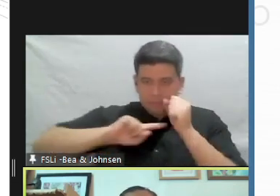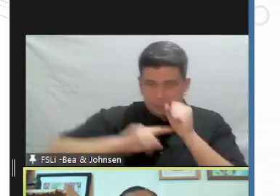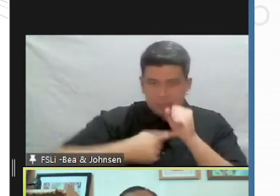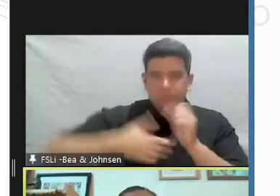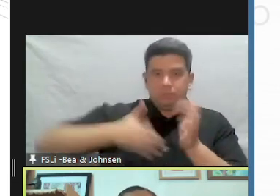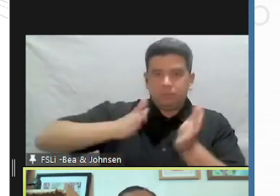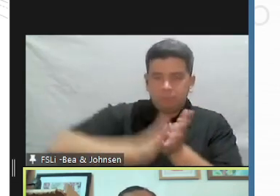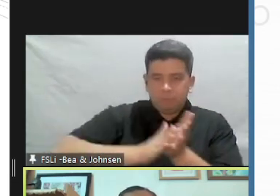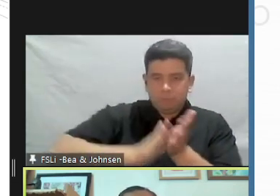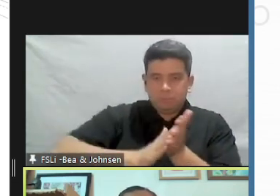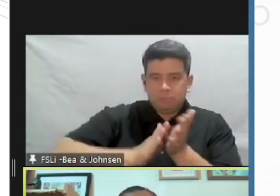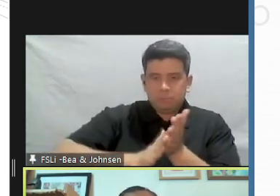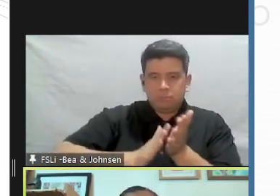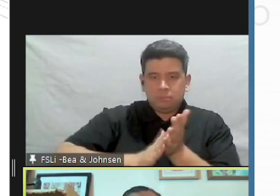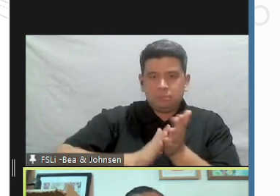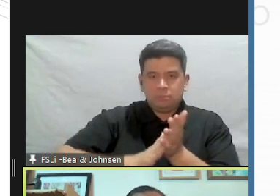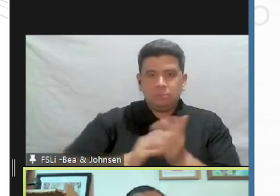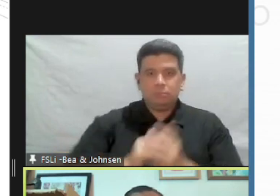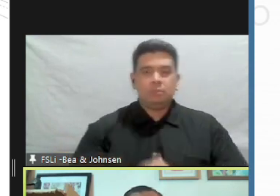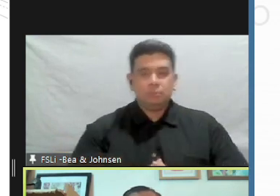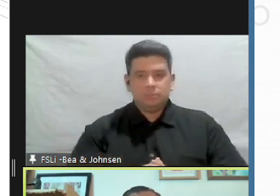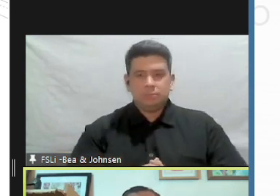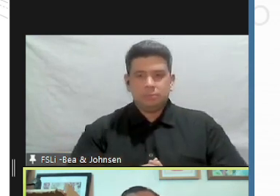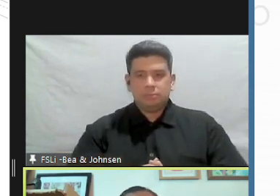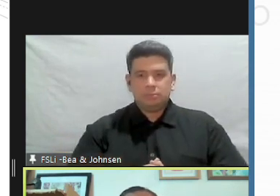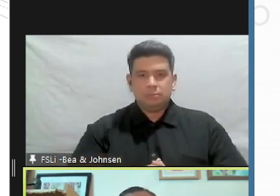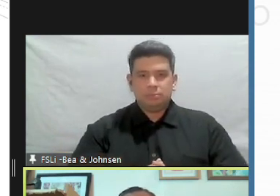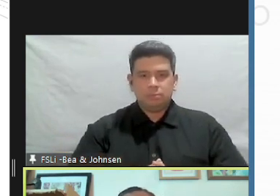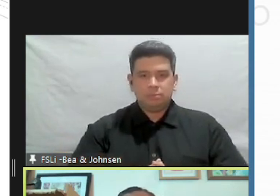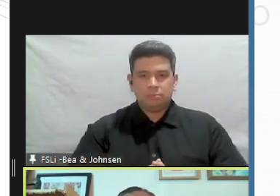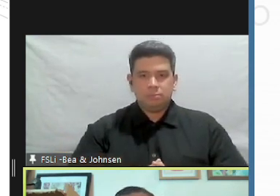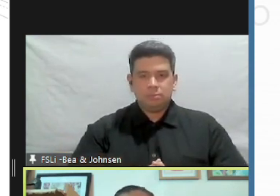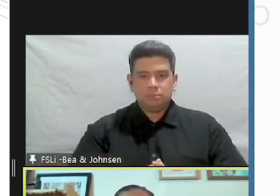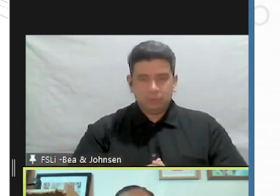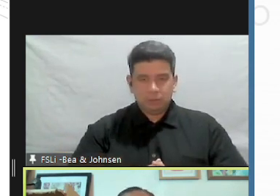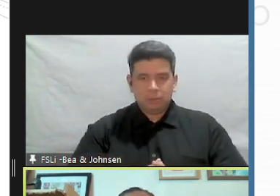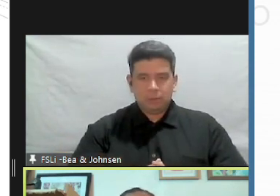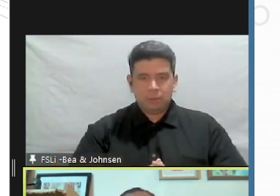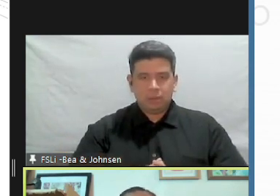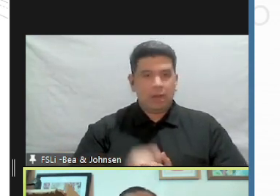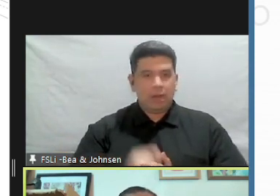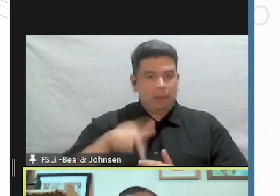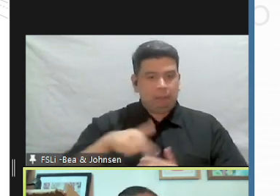mag-aaral sa pag-aaral at pagbabahagi ng kanilang natutunan sa iba.